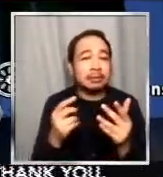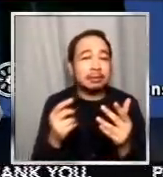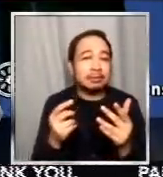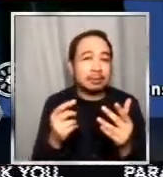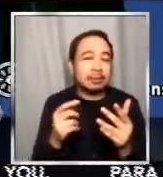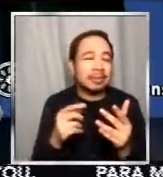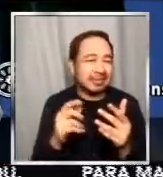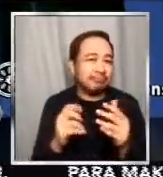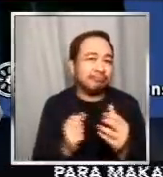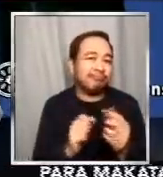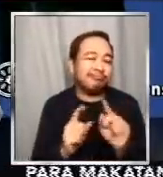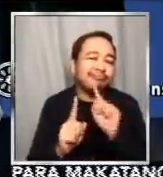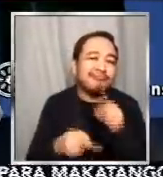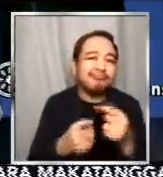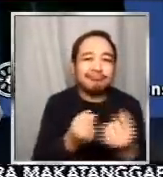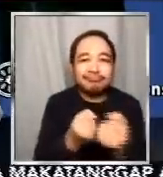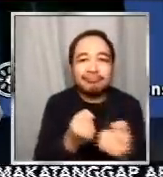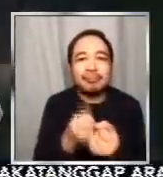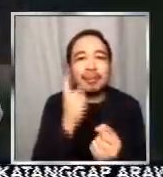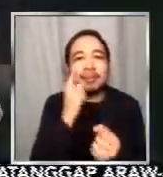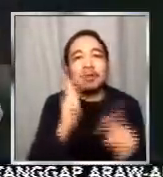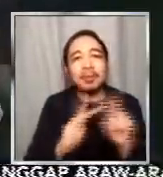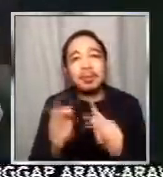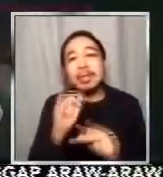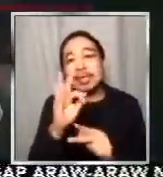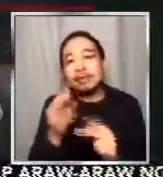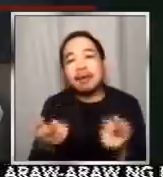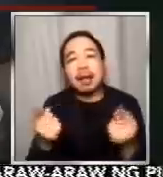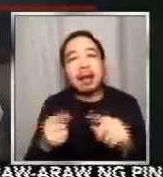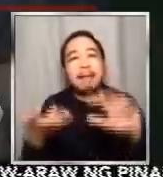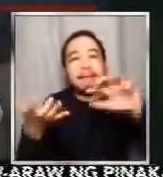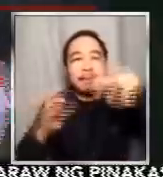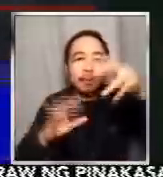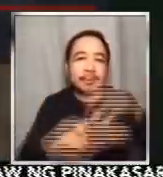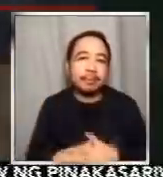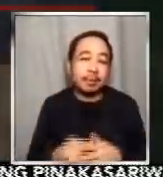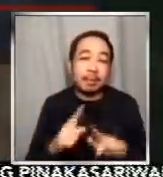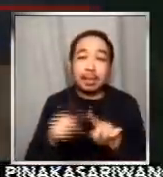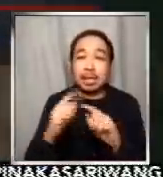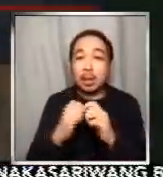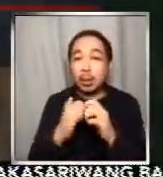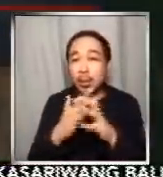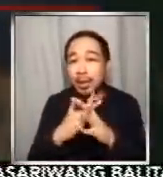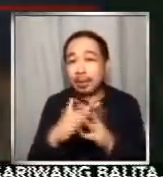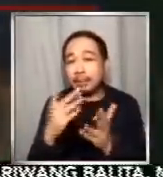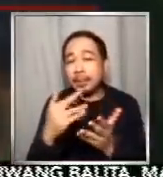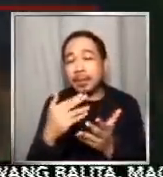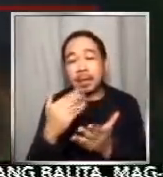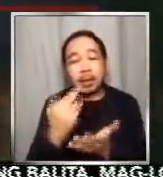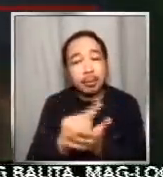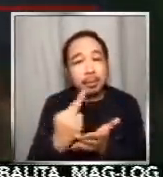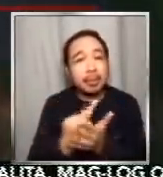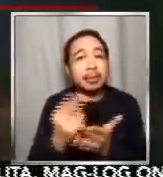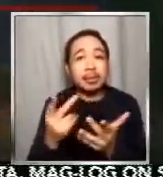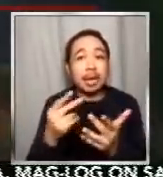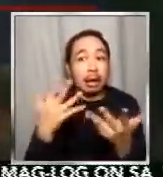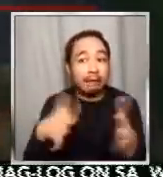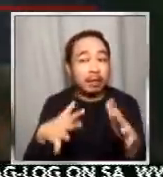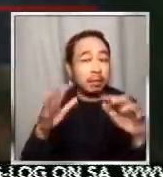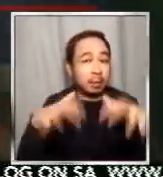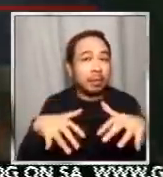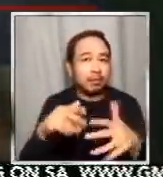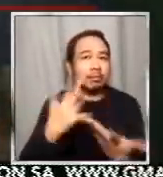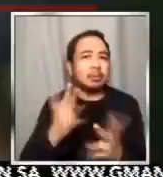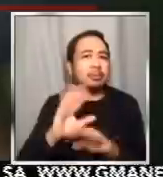natin mga kababayan kapag meron pong kalamidad. Pero ang rehabilitasyon pagkatapos ng mga sakuna na sa mandato na ng National Disaster